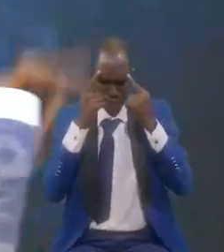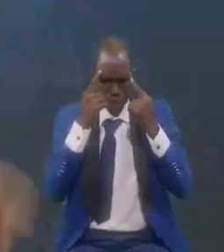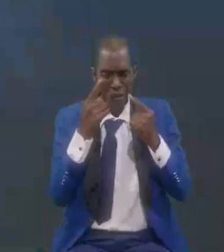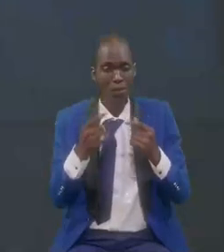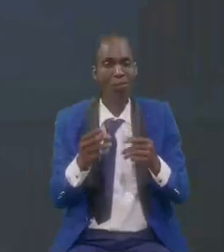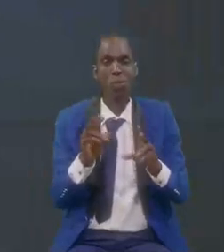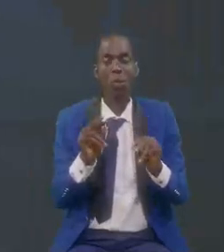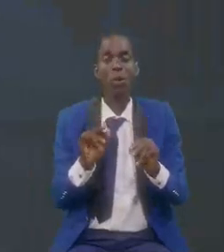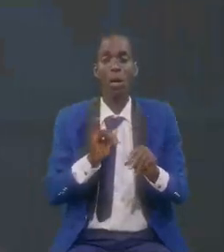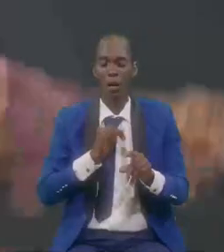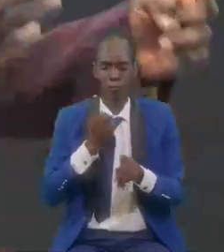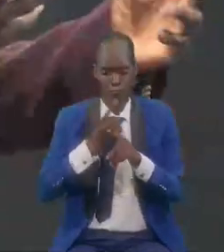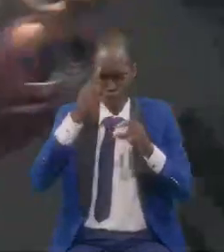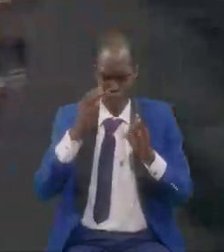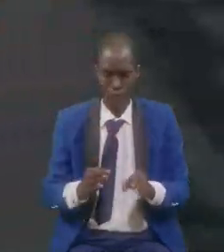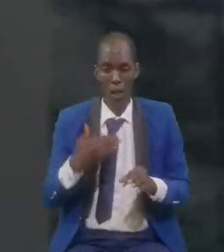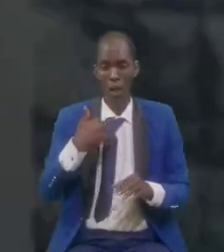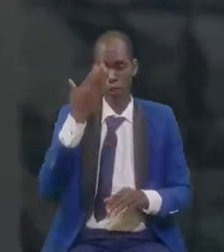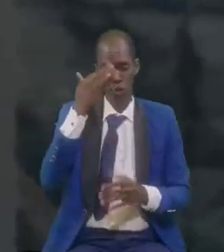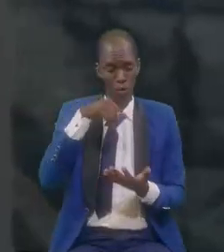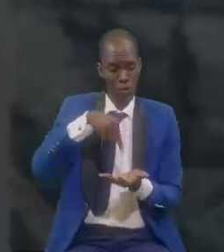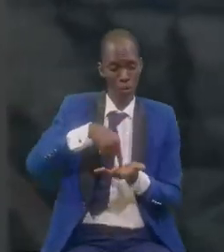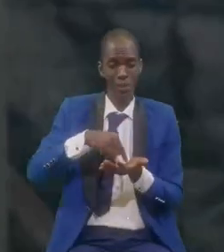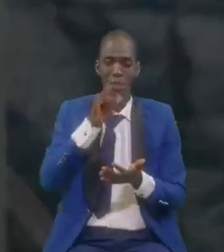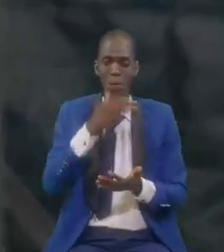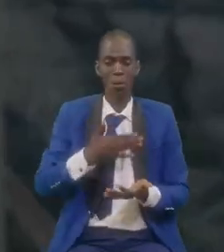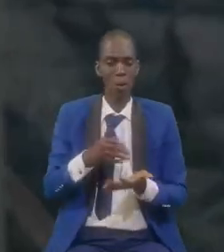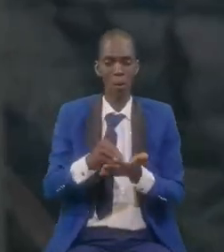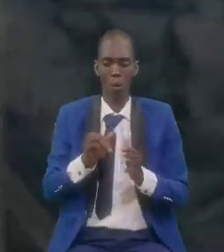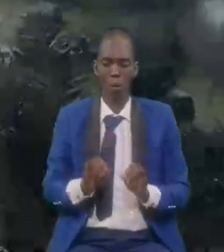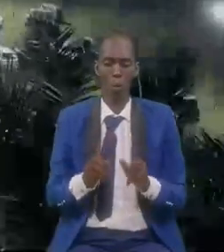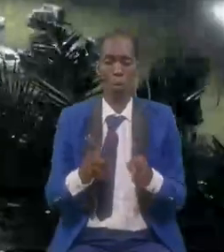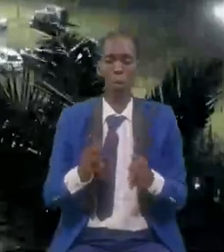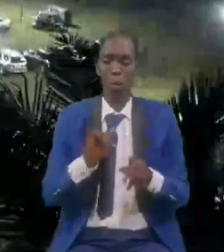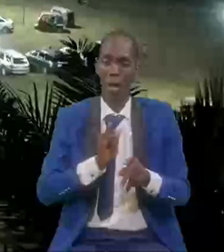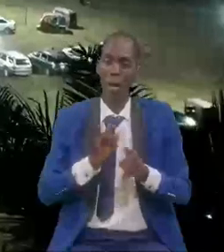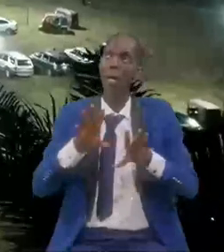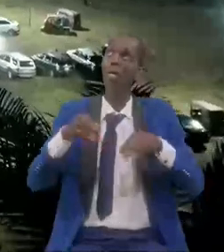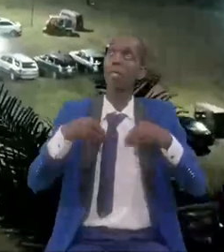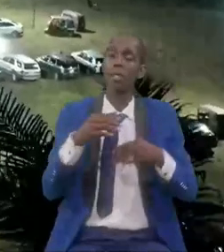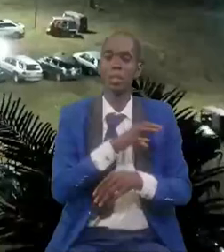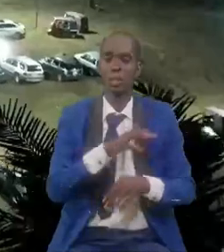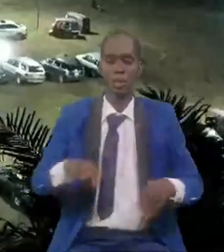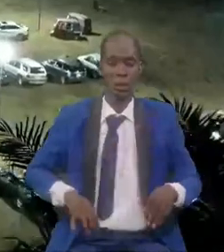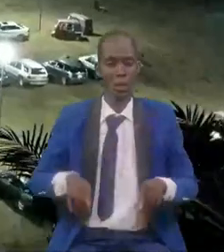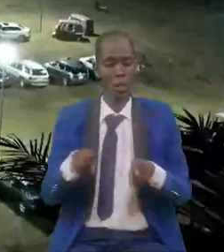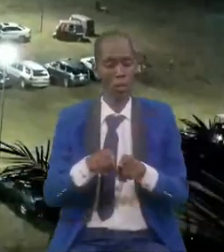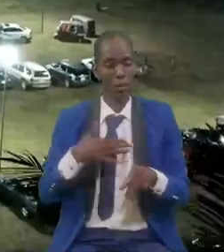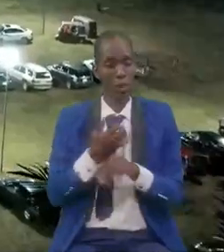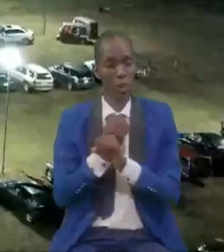réfléchi deux fois. Et je me suis dit, c'est ma chance. Et j'ai reçu Christ le Sauveur et le salut